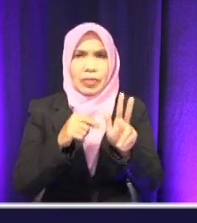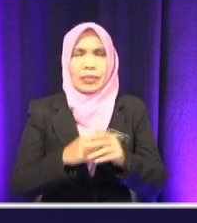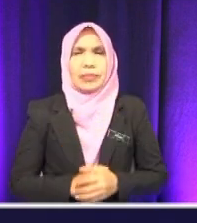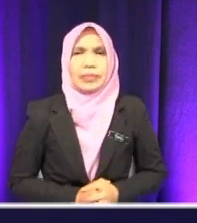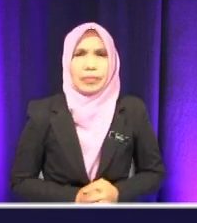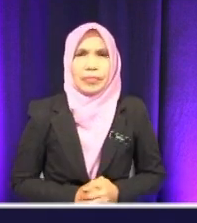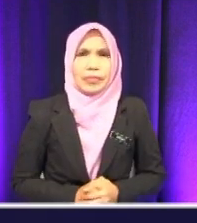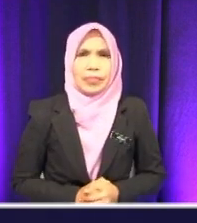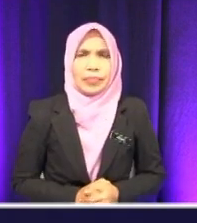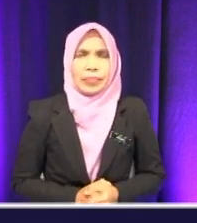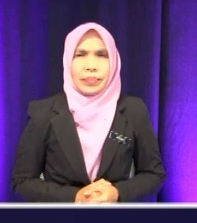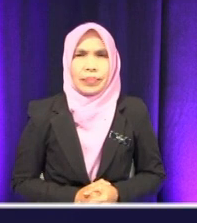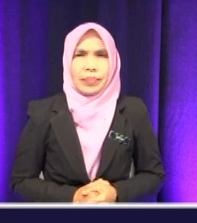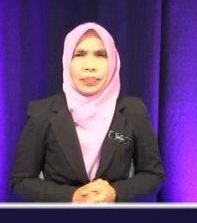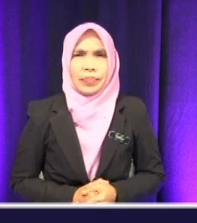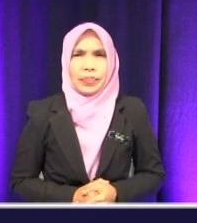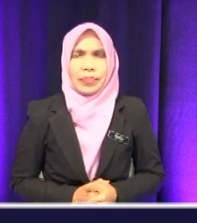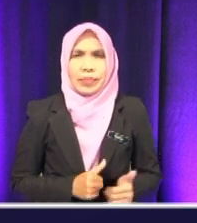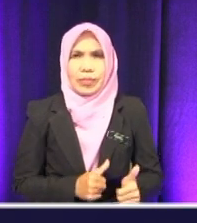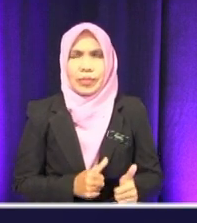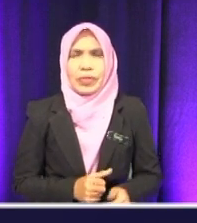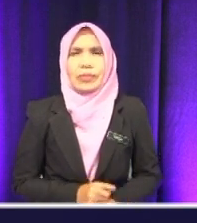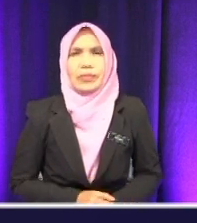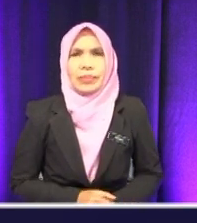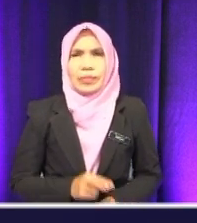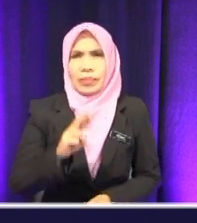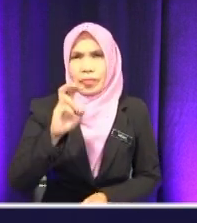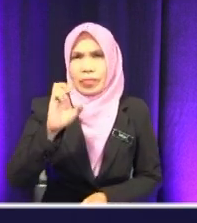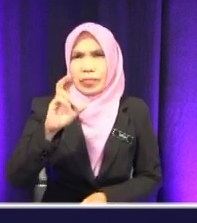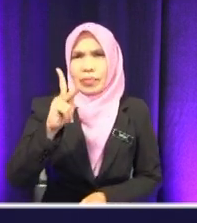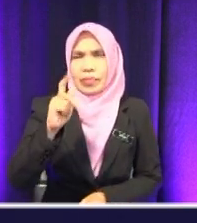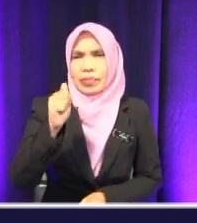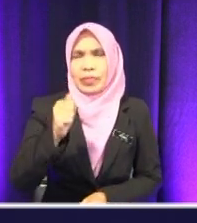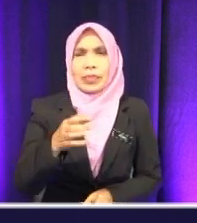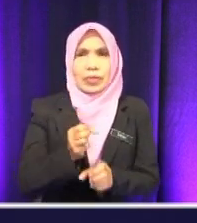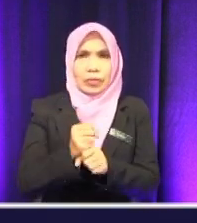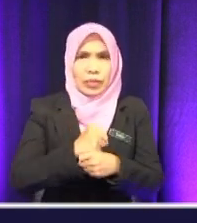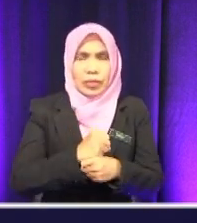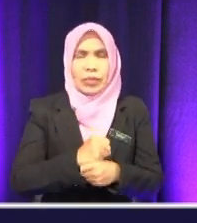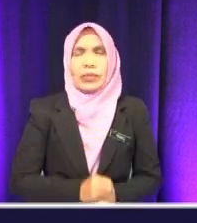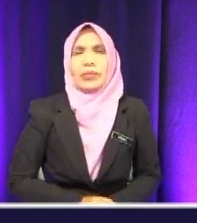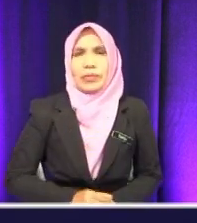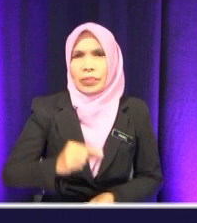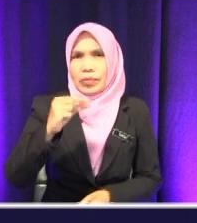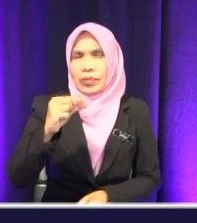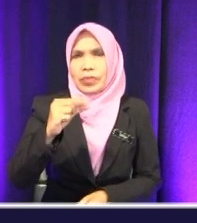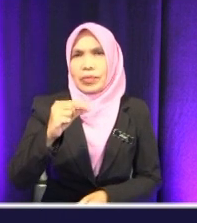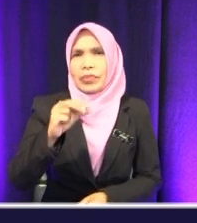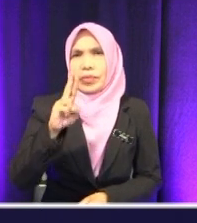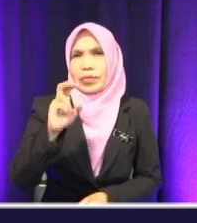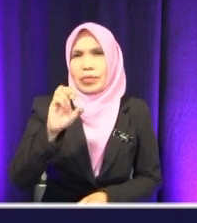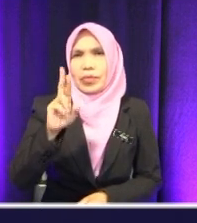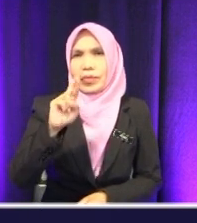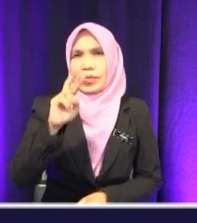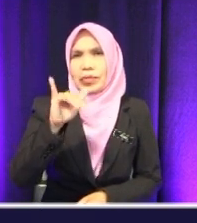yang ketiga berikut adalah Sistem penulisan panggilan data calon pernah lihat tak ini